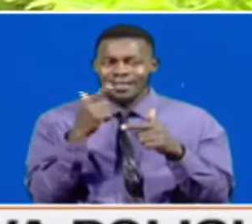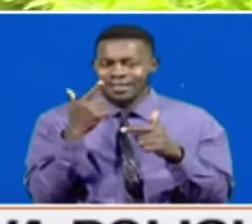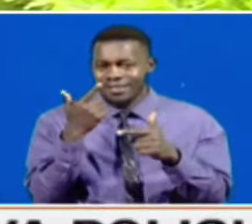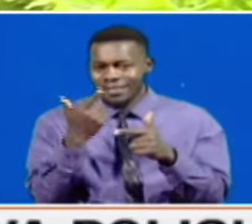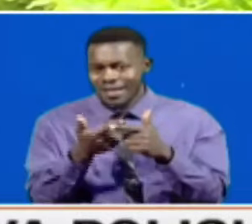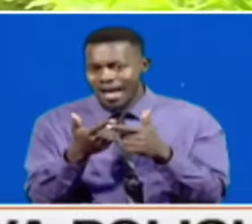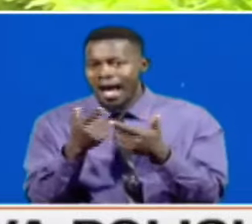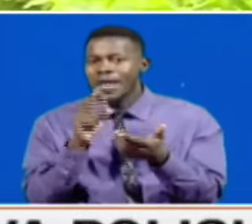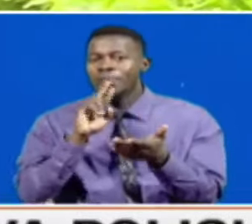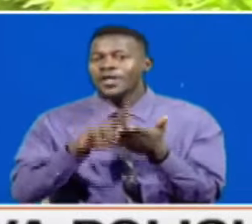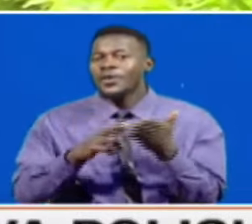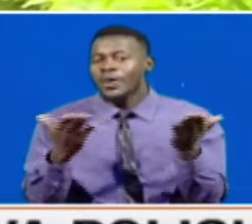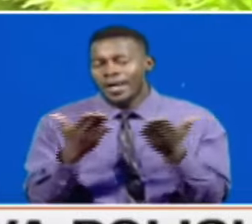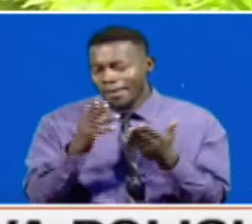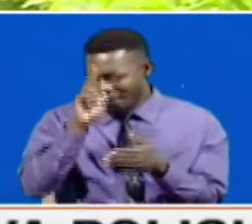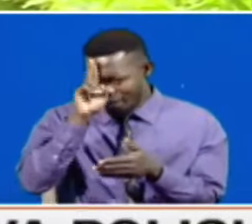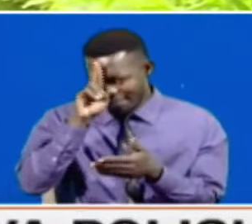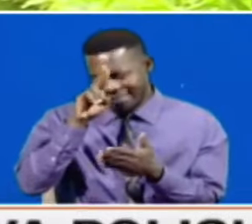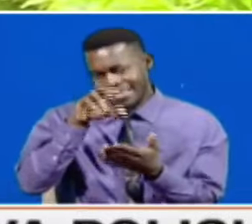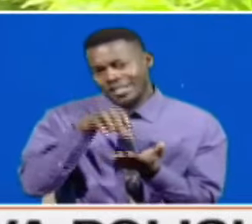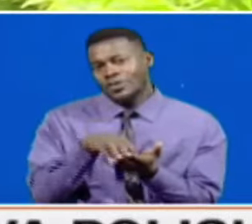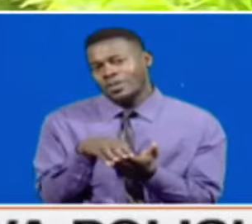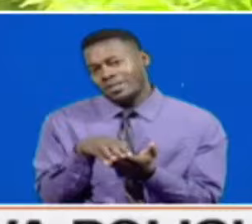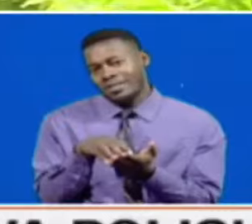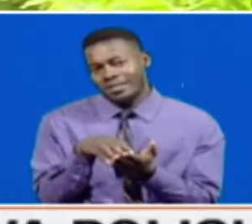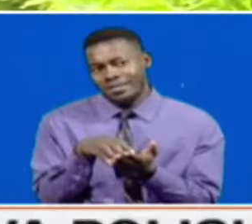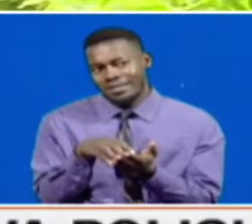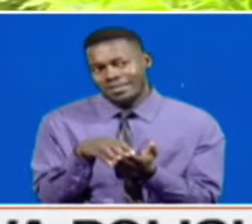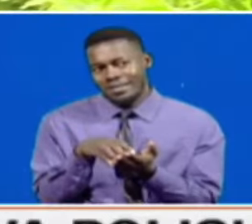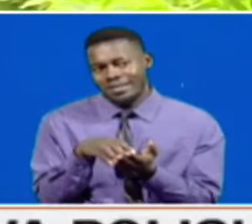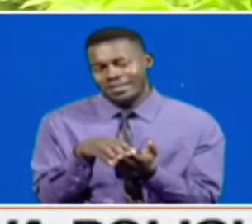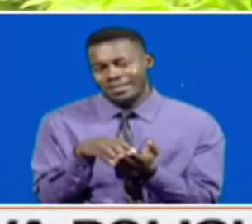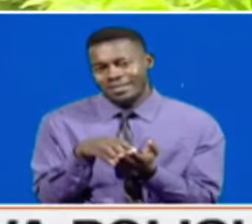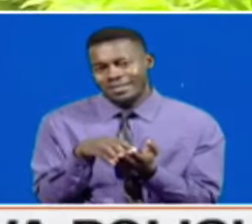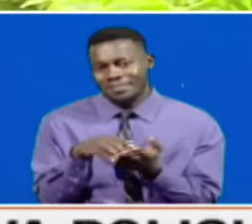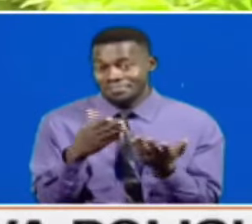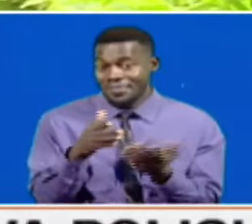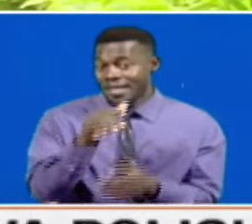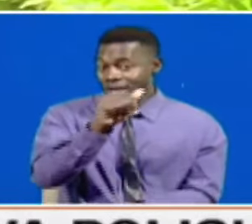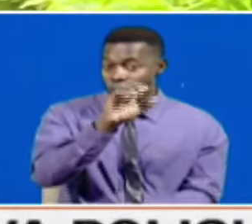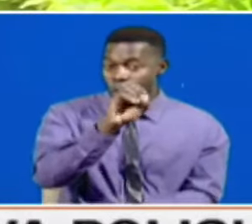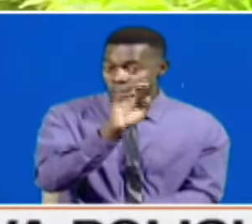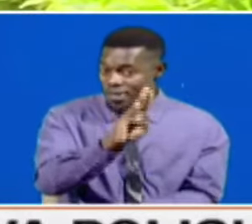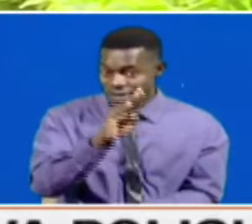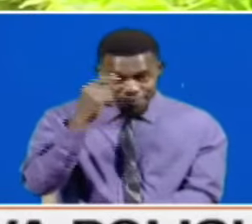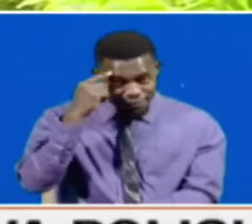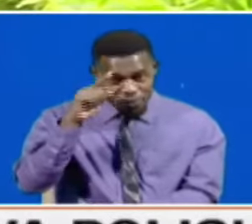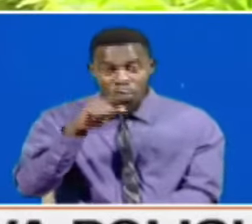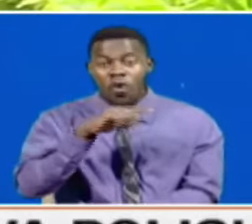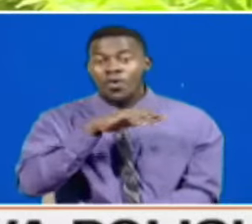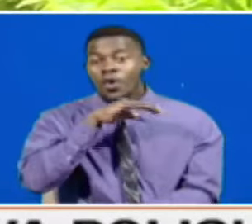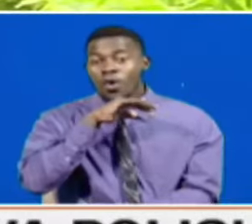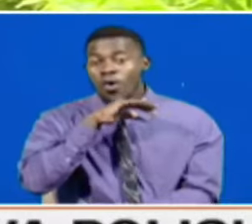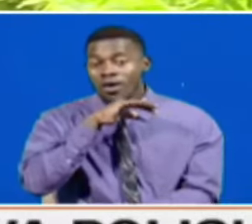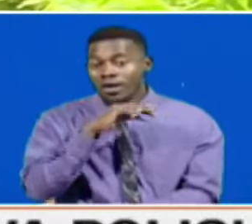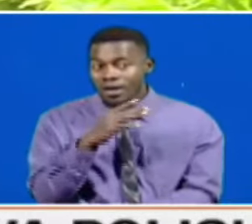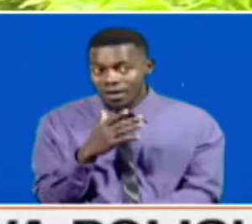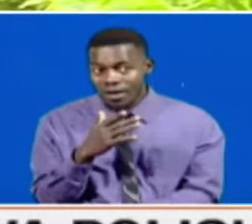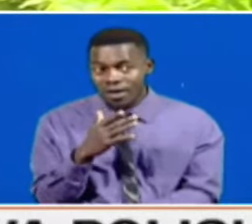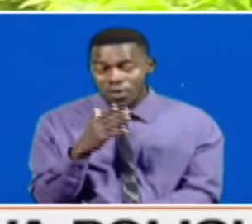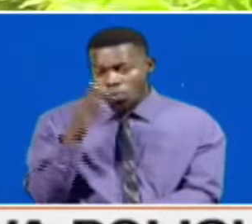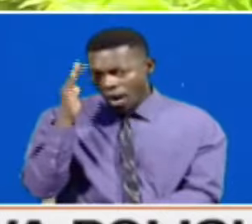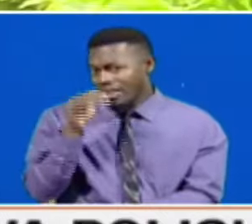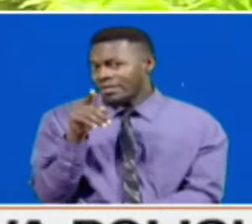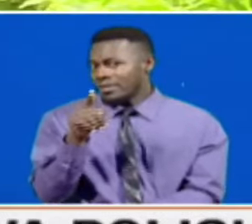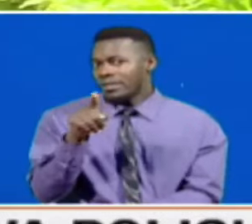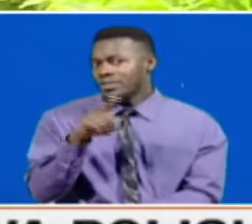polisi post nikawa ni wacha ni mugu hiyo Umbi ya hiyo mbwa kwa sababu naye ukata kitu umbo Kama